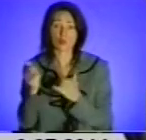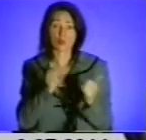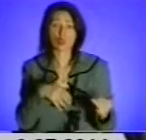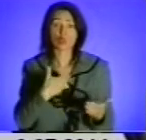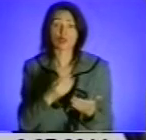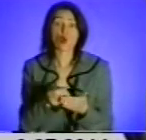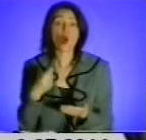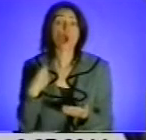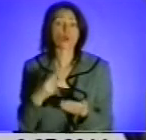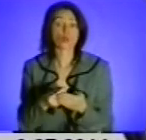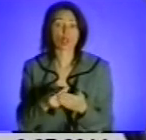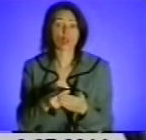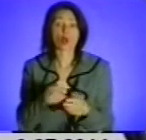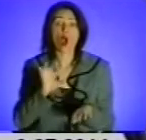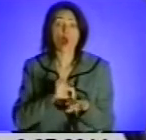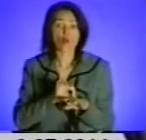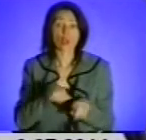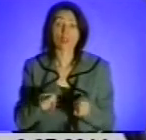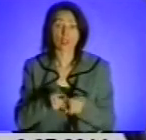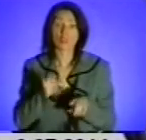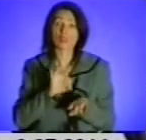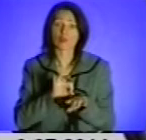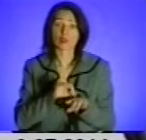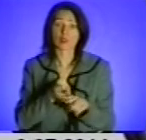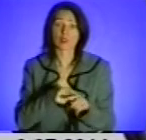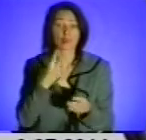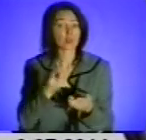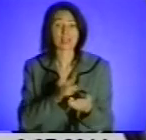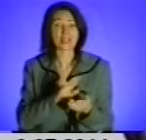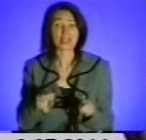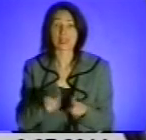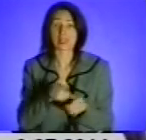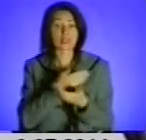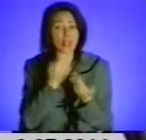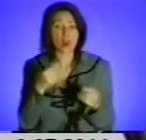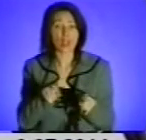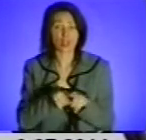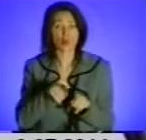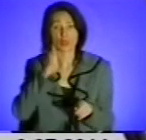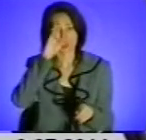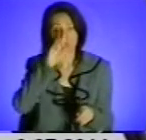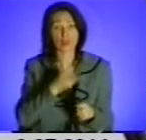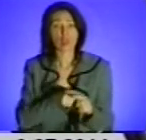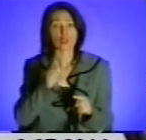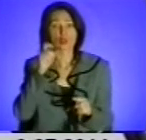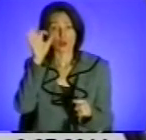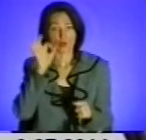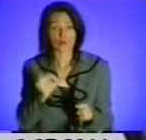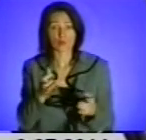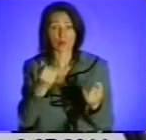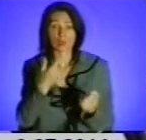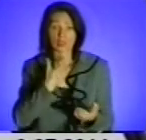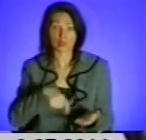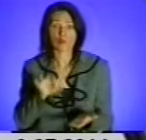бюджету хворих на орфанні захворювання, так це виглядає не зовсім так. Немає такої держави, яка 100% абсолютно бере на себе цю